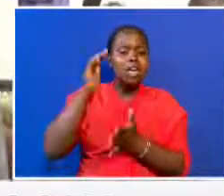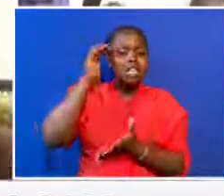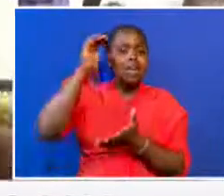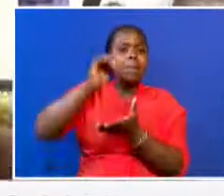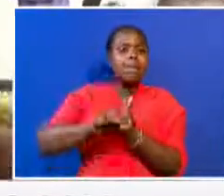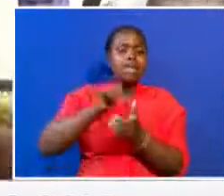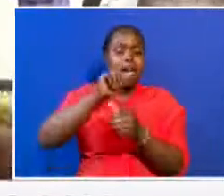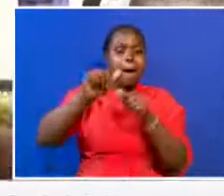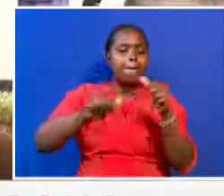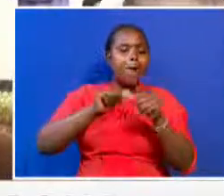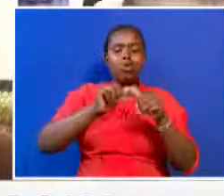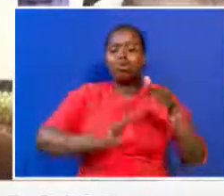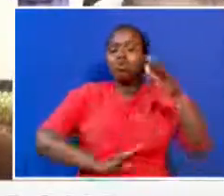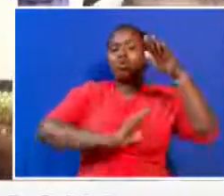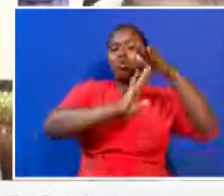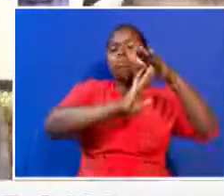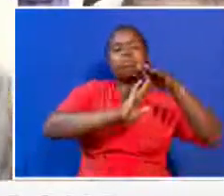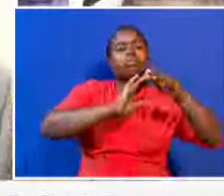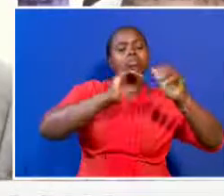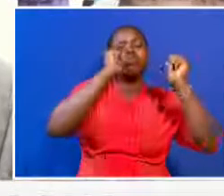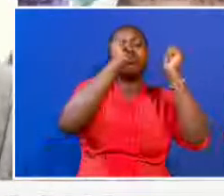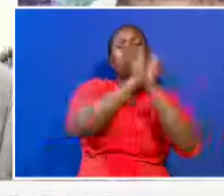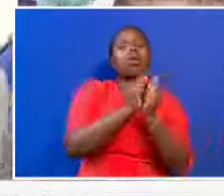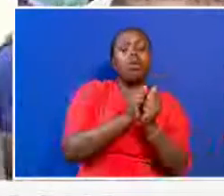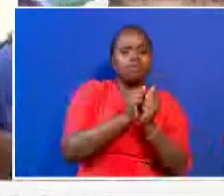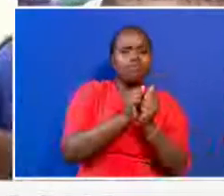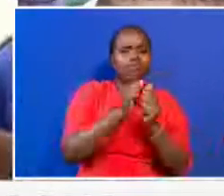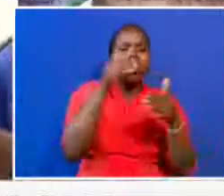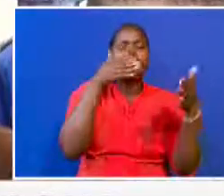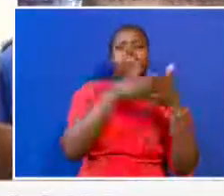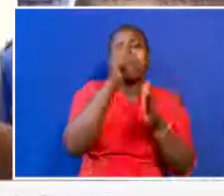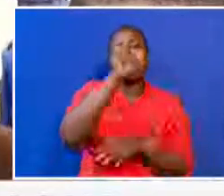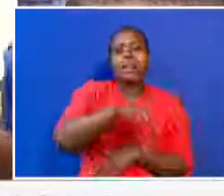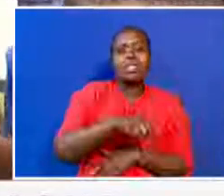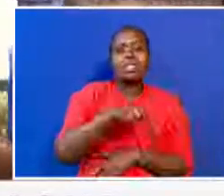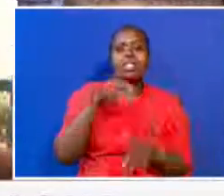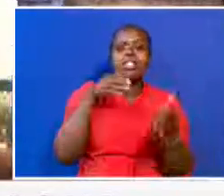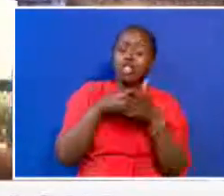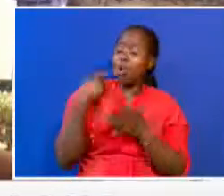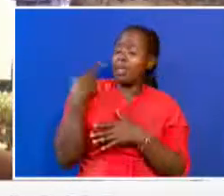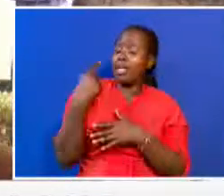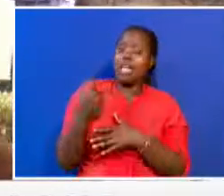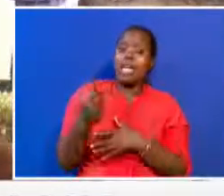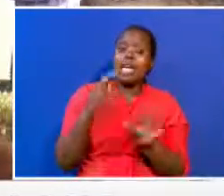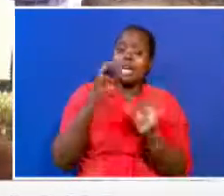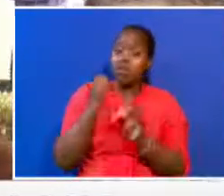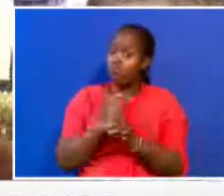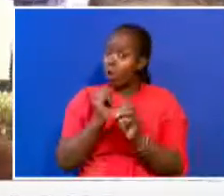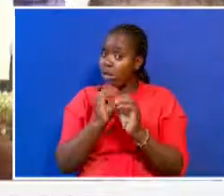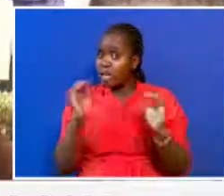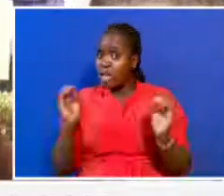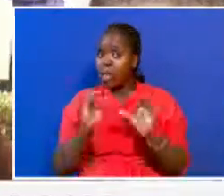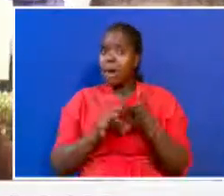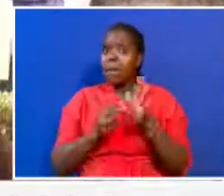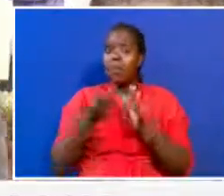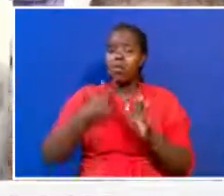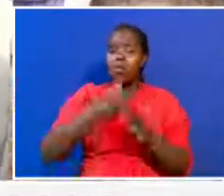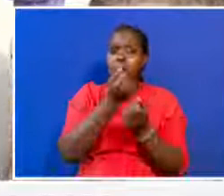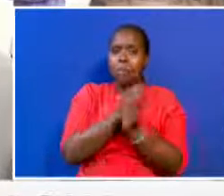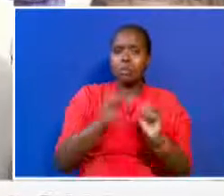10 top schools must stop, and it must stop yesterday. It is not functional. We cannot